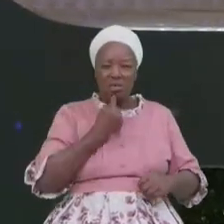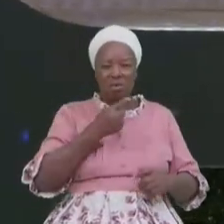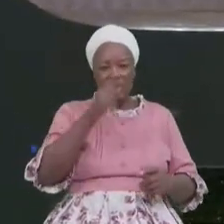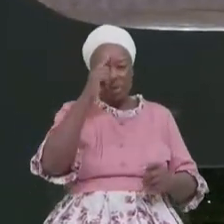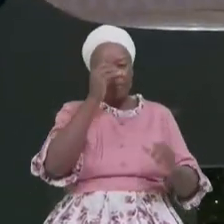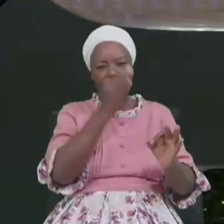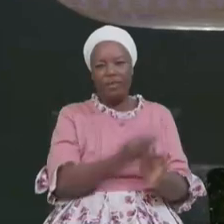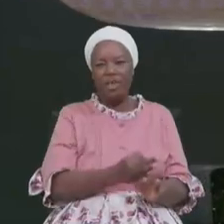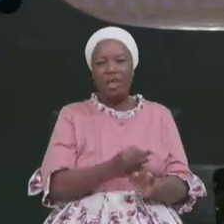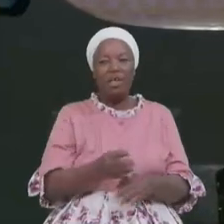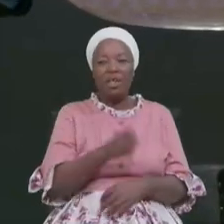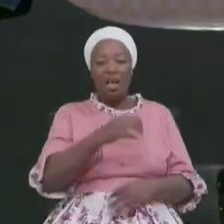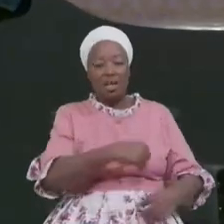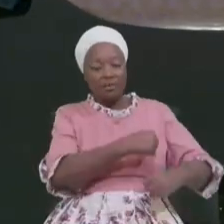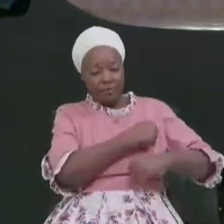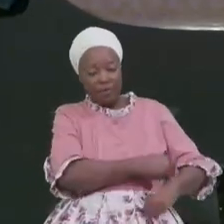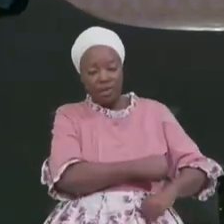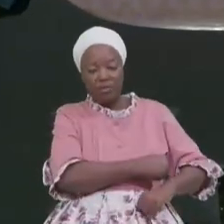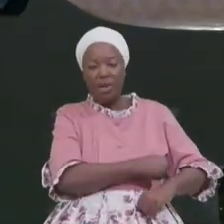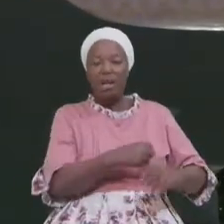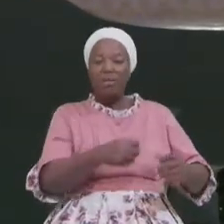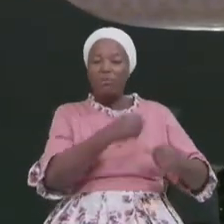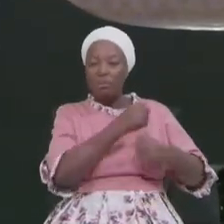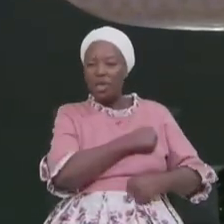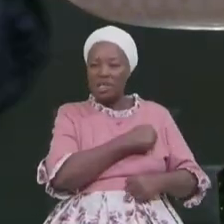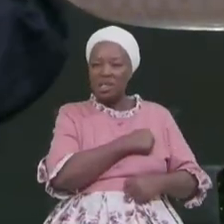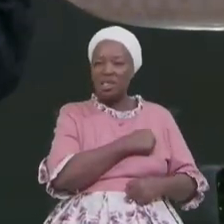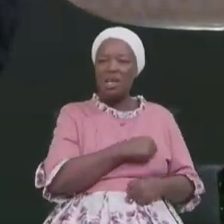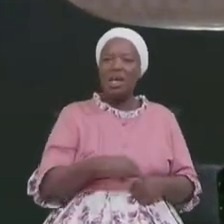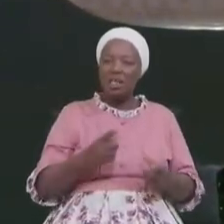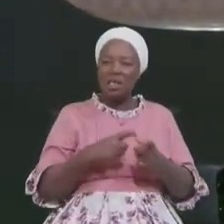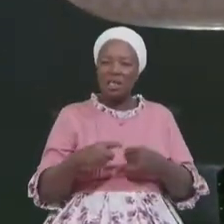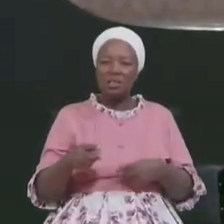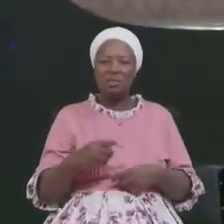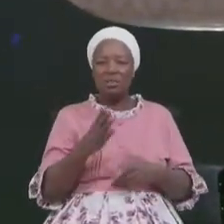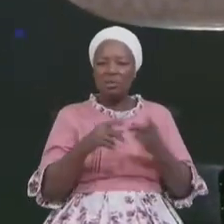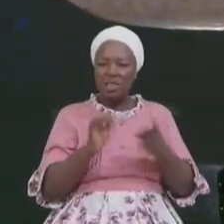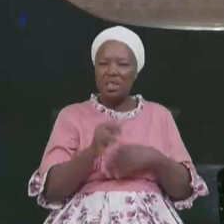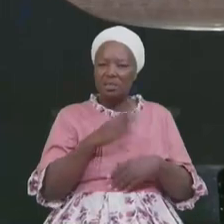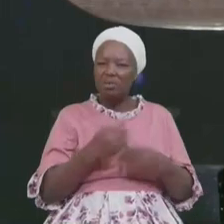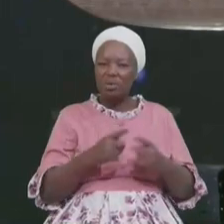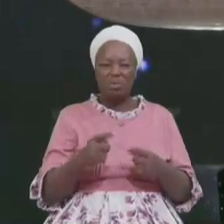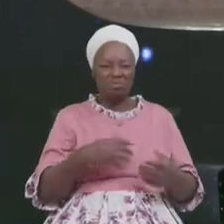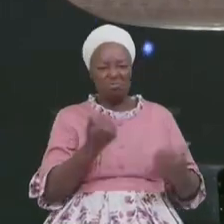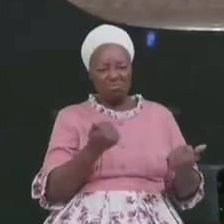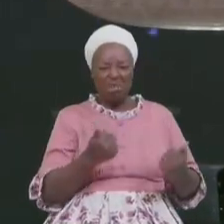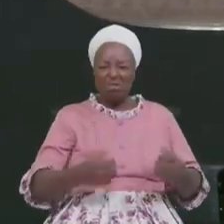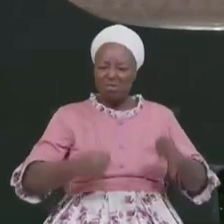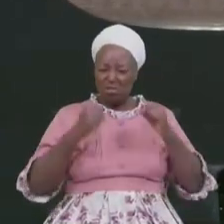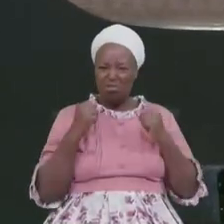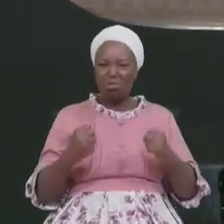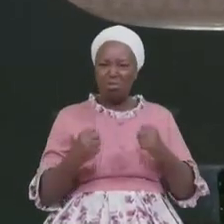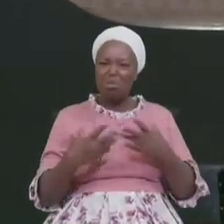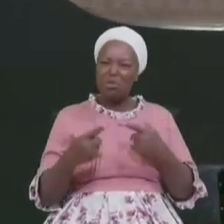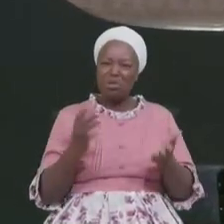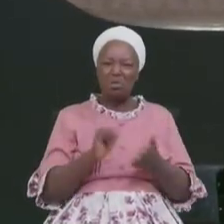leur militantisme renforcé. Vous voyez, quelqu'un peut être militant, peut-être naturellement, c'est sa constitution, c'est